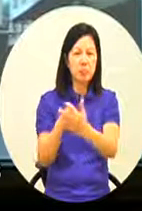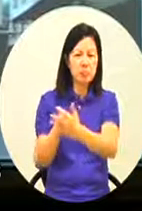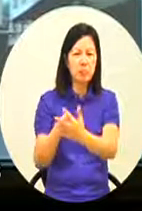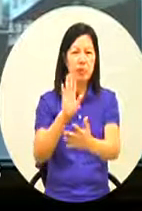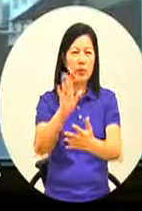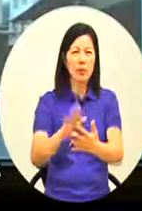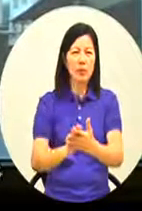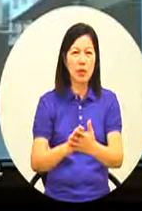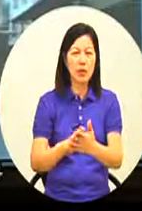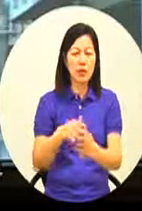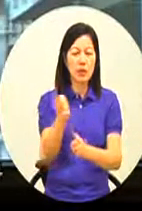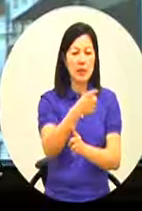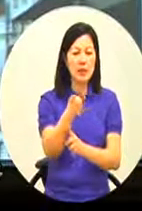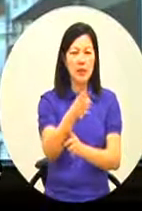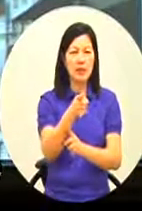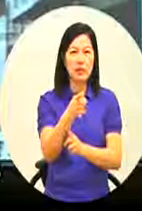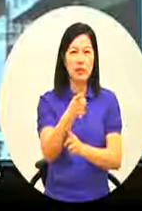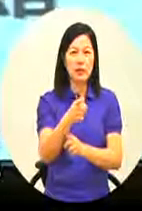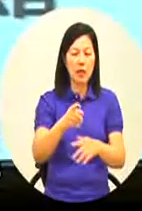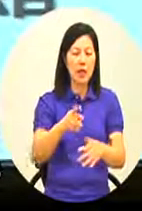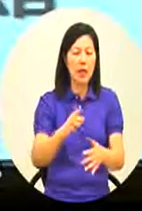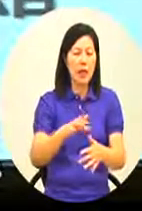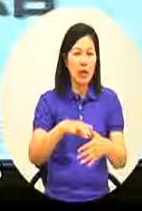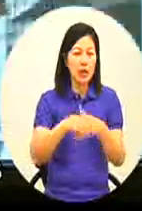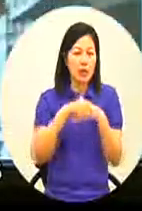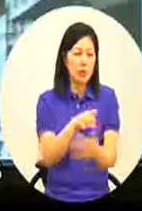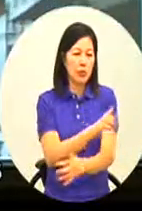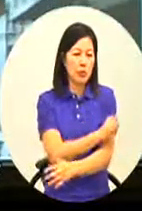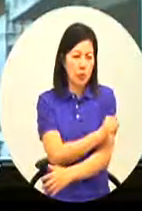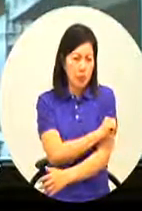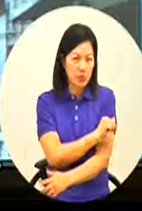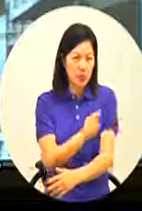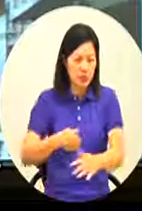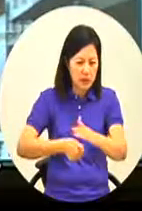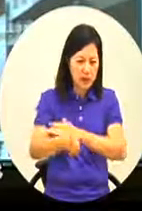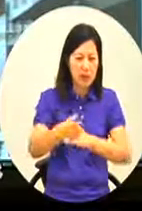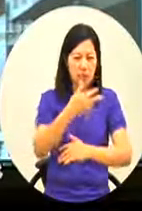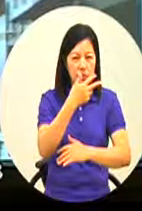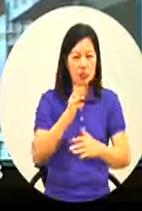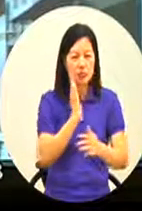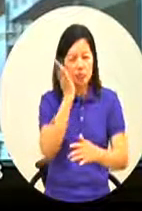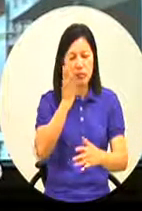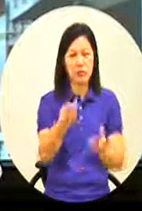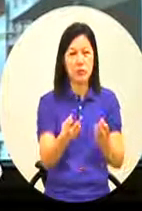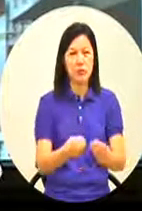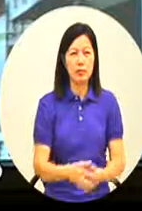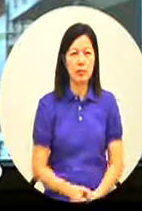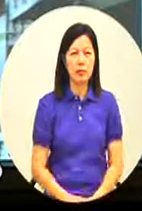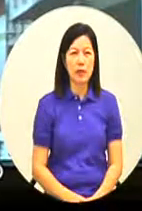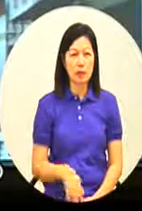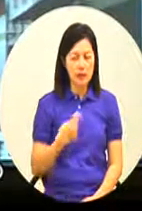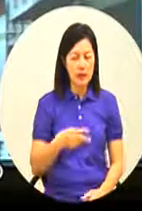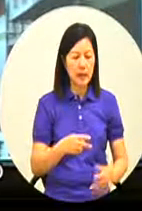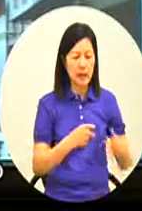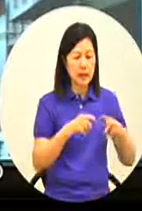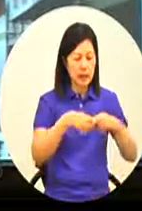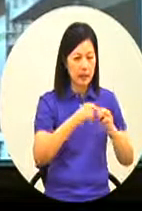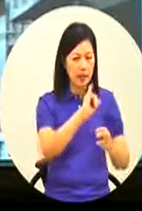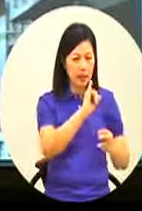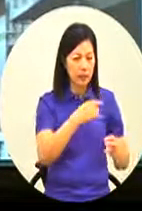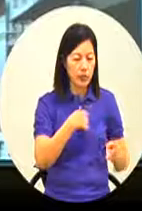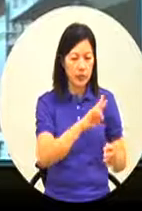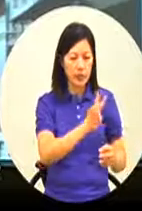消防车都无法正常的进入了。那 这部分在5月27号我也跟李翘如议员在现场做会刊，那针